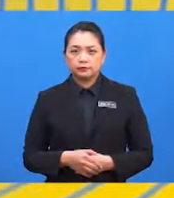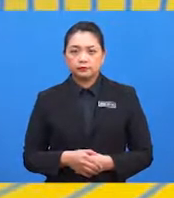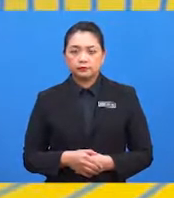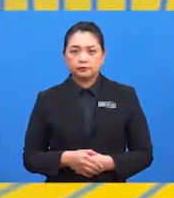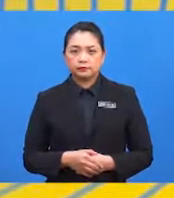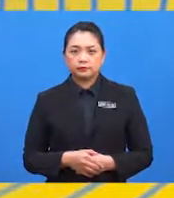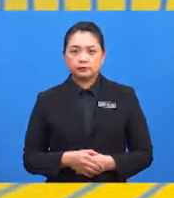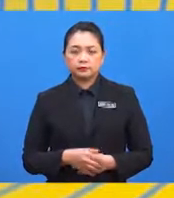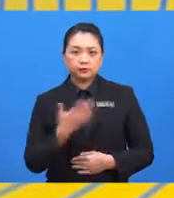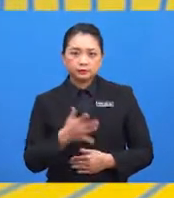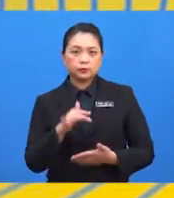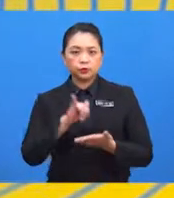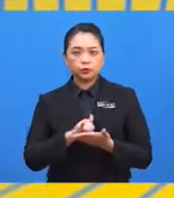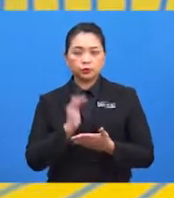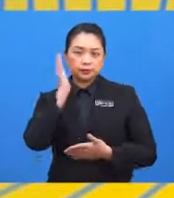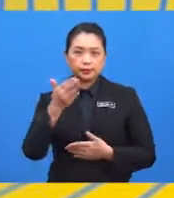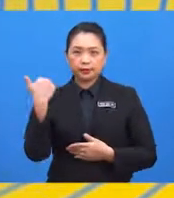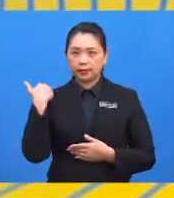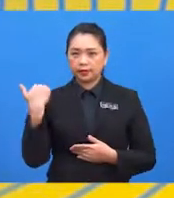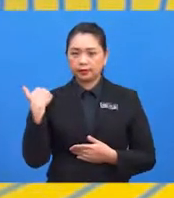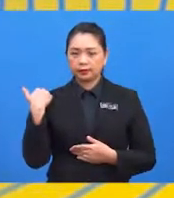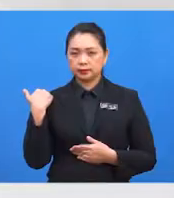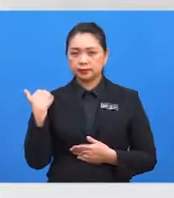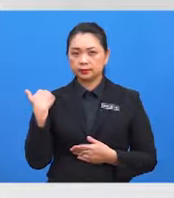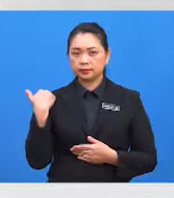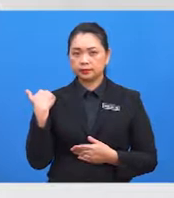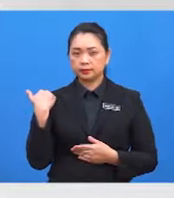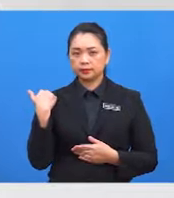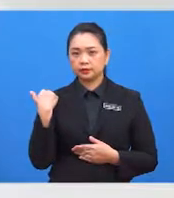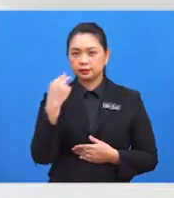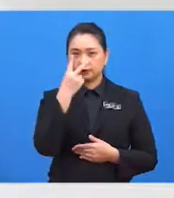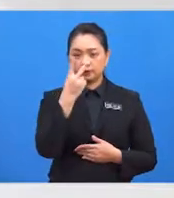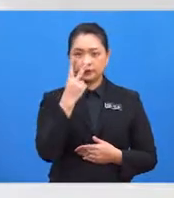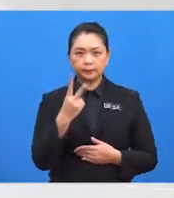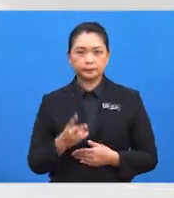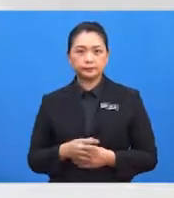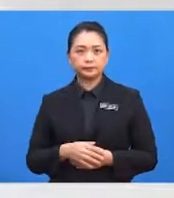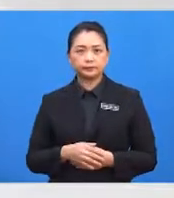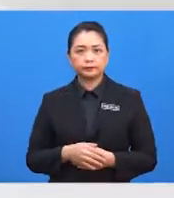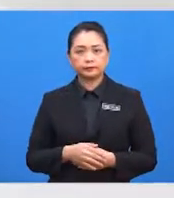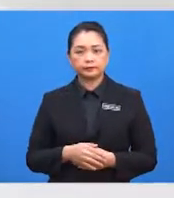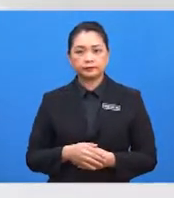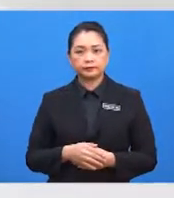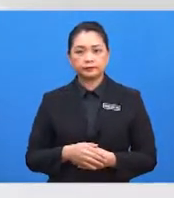Kemudian akan keluar satu pop-up yang dikenali sebagai pop-up export Adobe PDF